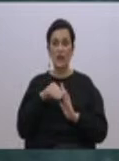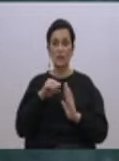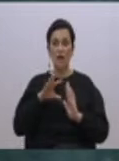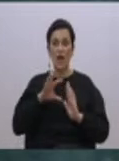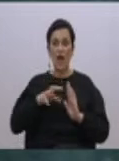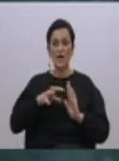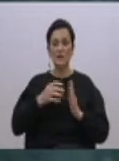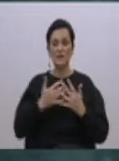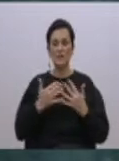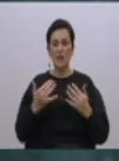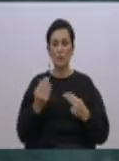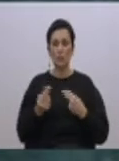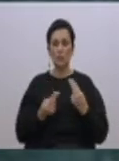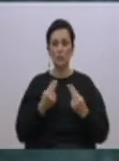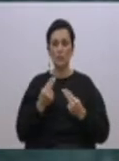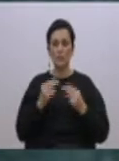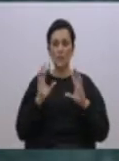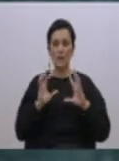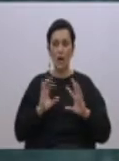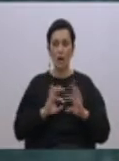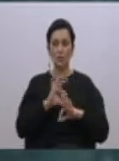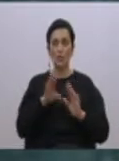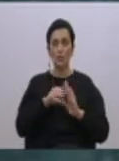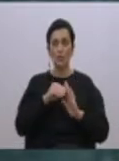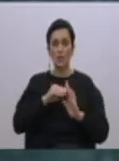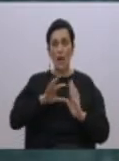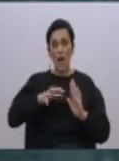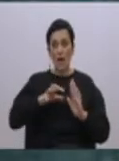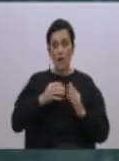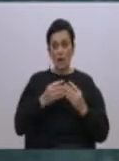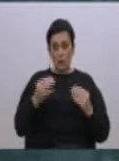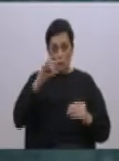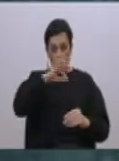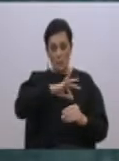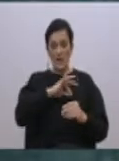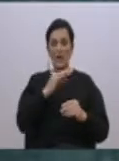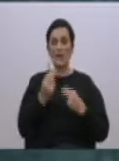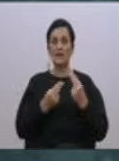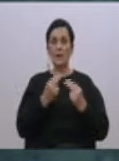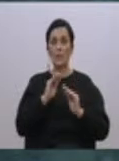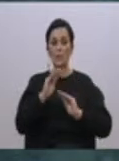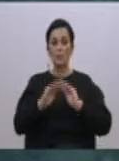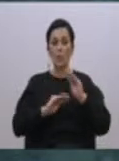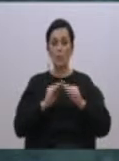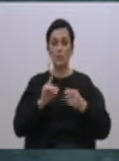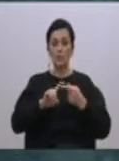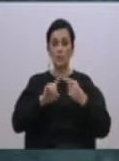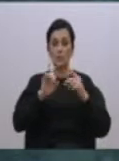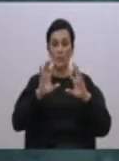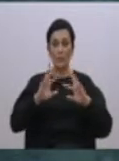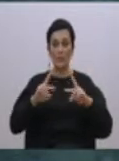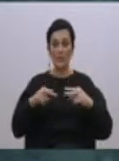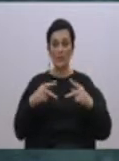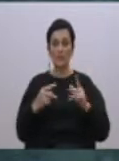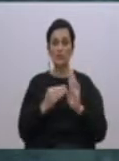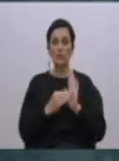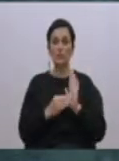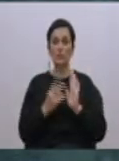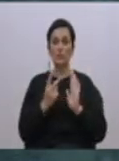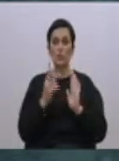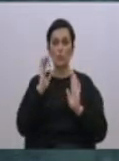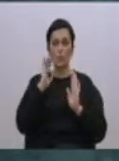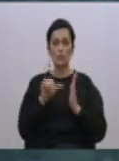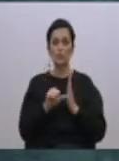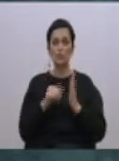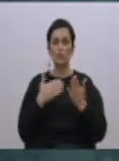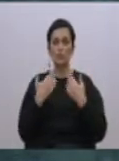azartul tamashebtan dakavshirebit kanonis proekti lotareebi azartuli da momgebiani tamashobis moqobis shesakhebi kanonshi tsulebis shetanis taobaze meore mosmenit